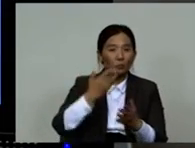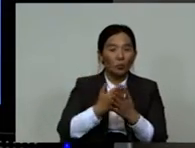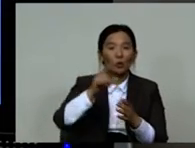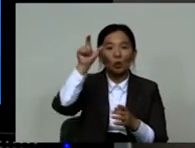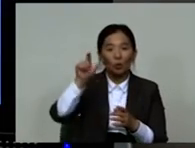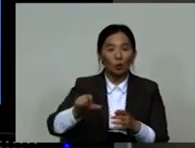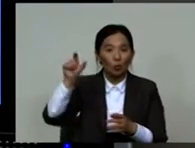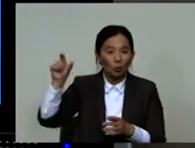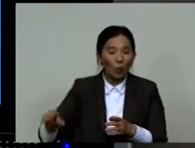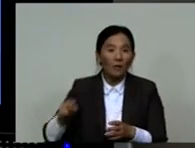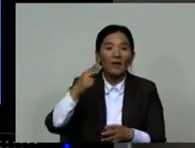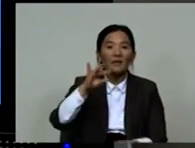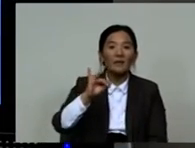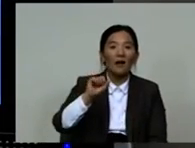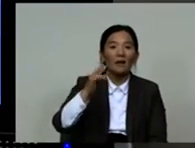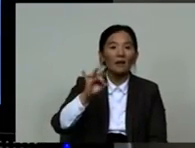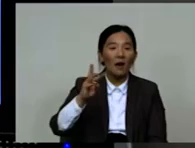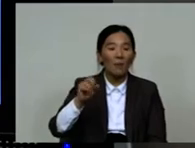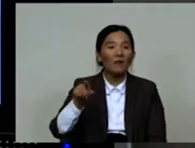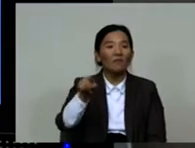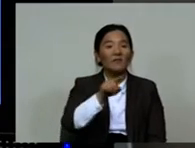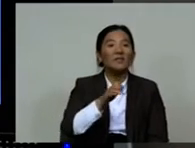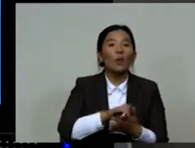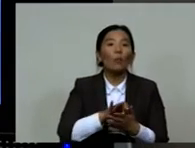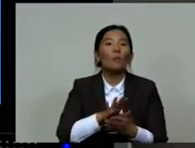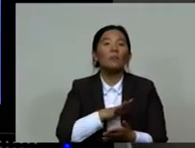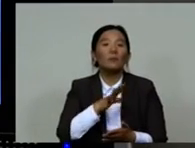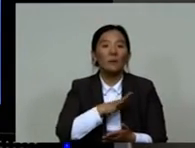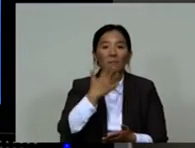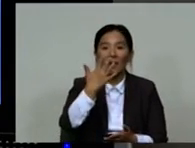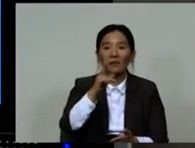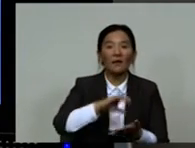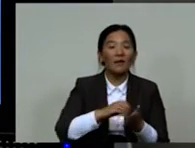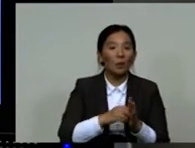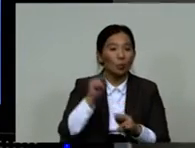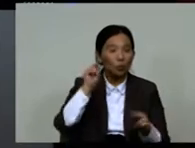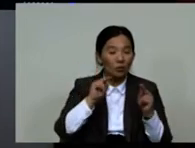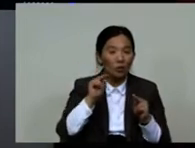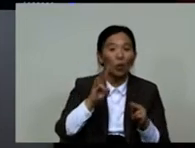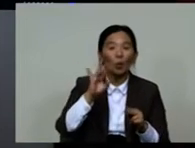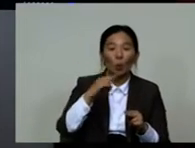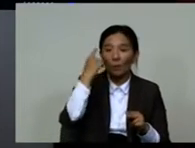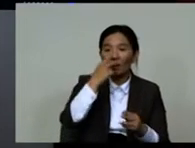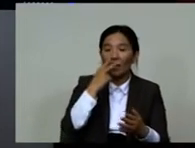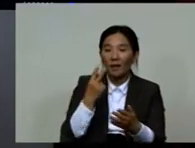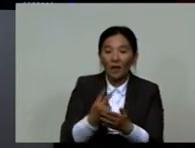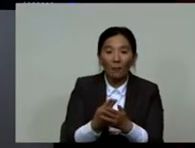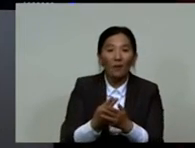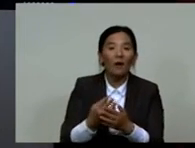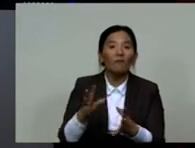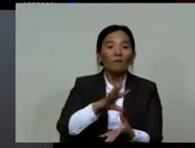вы знакомы уже с 5 класса. Оно наглядно иллюстрирует